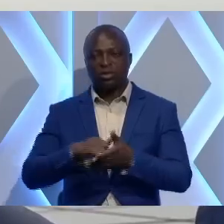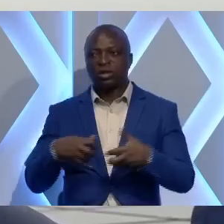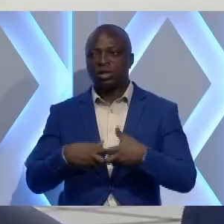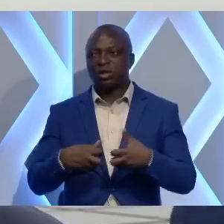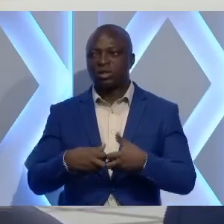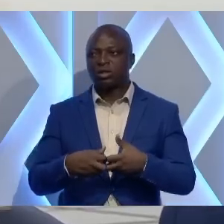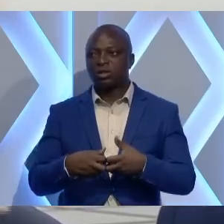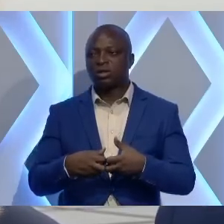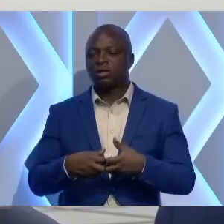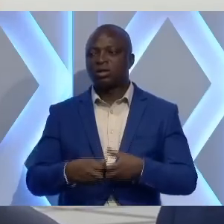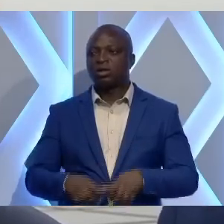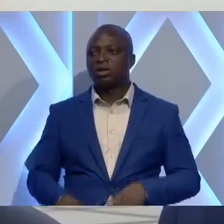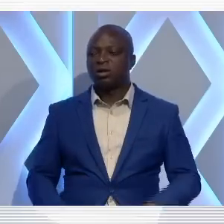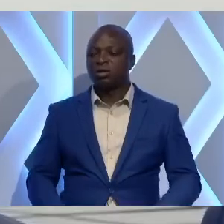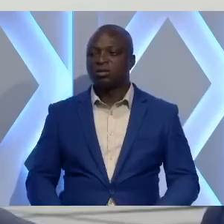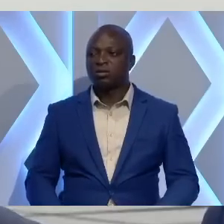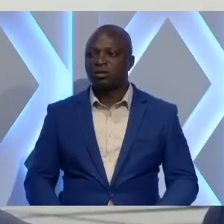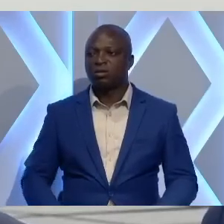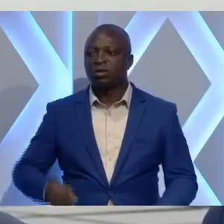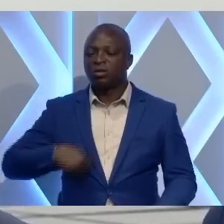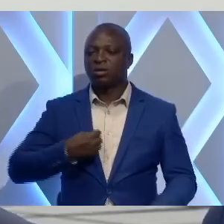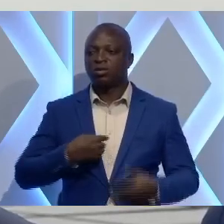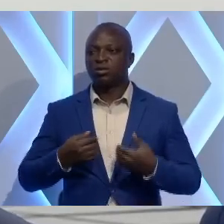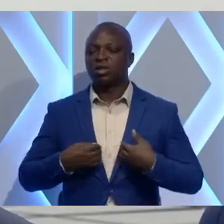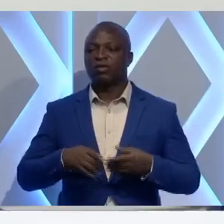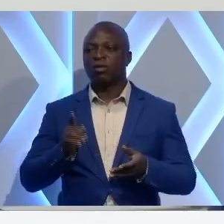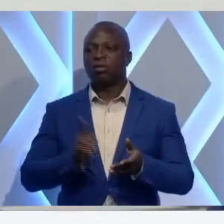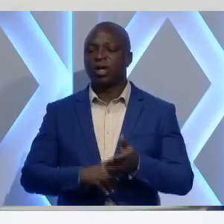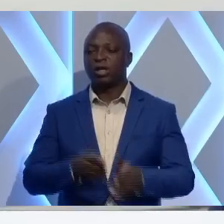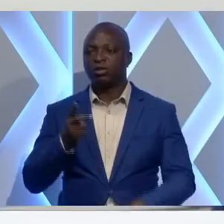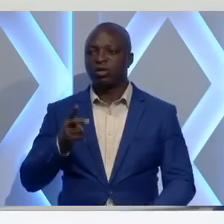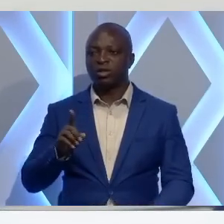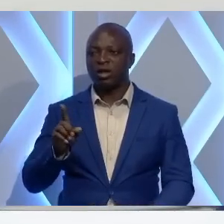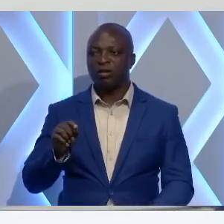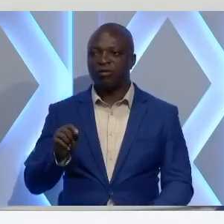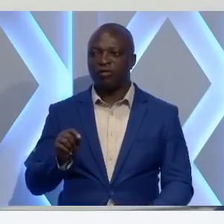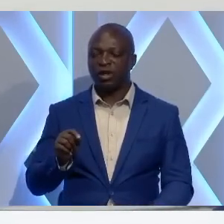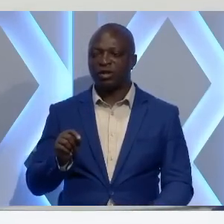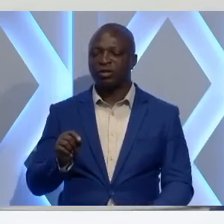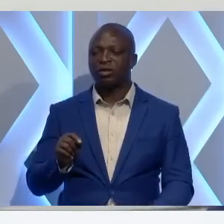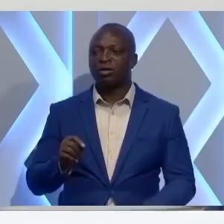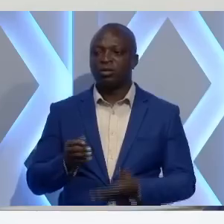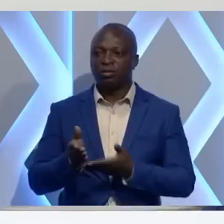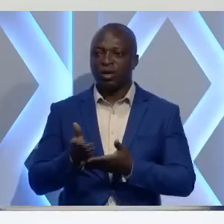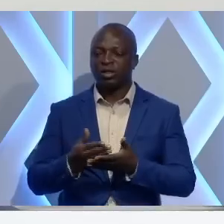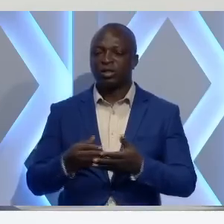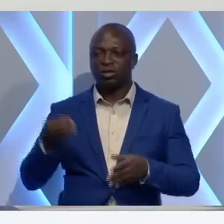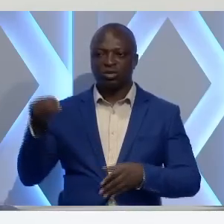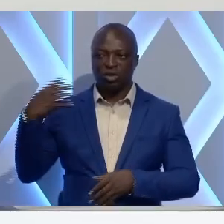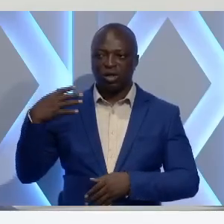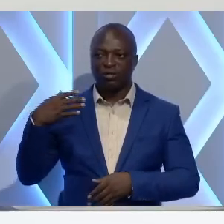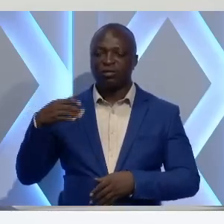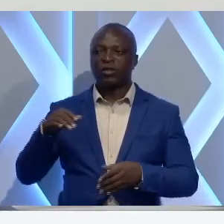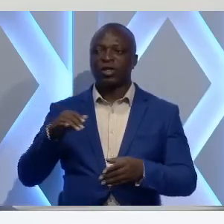les unterkonstruktionen und so weiter, die großen. Nous avons 1220 modules solaires et